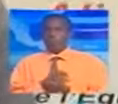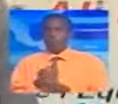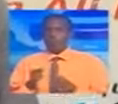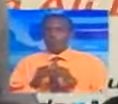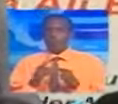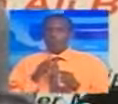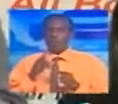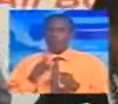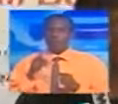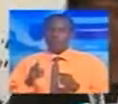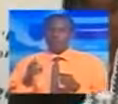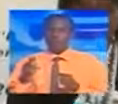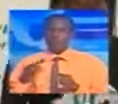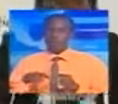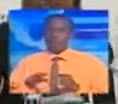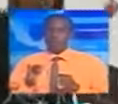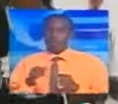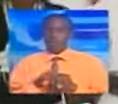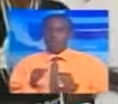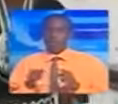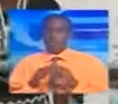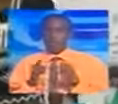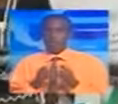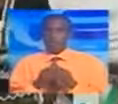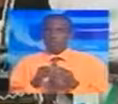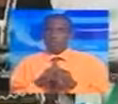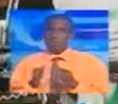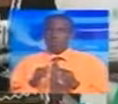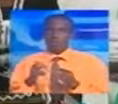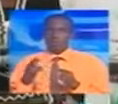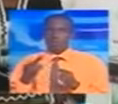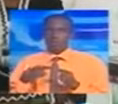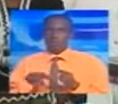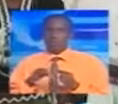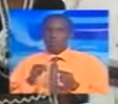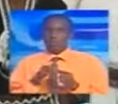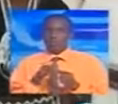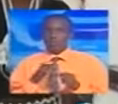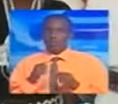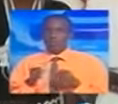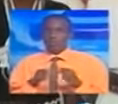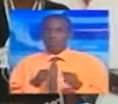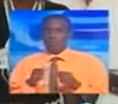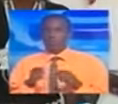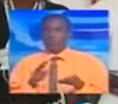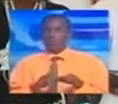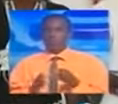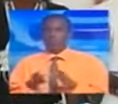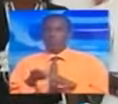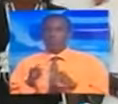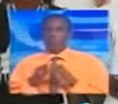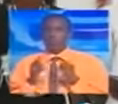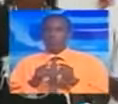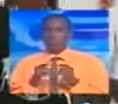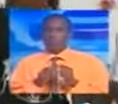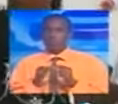développement de Gobaad qui ont initié et financé ce projet de bibliothèque à Assaïla sur fonds propres de l'association. Cette initiative, selon